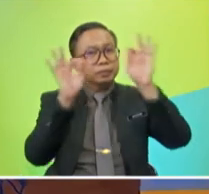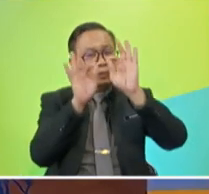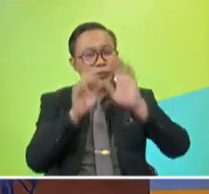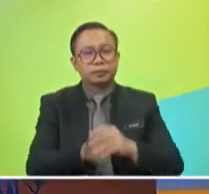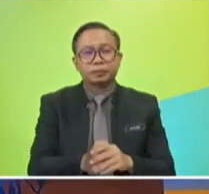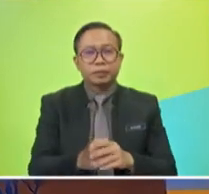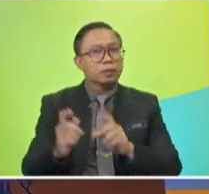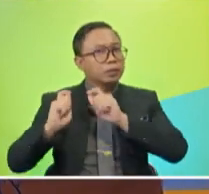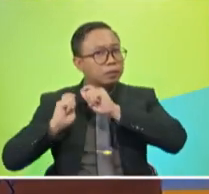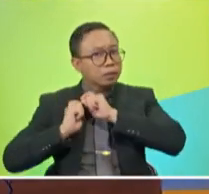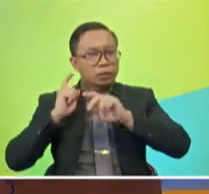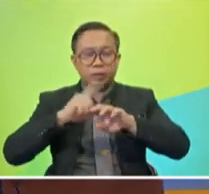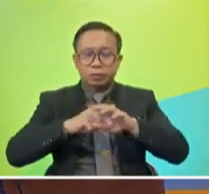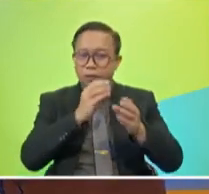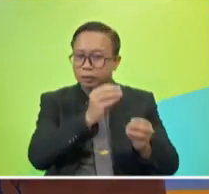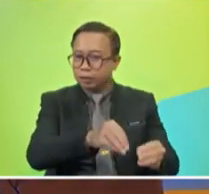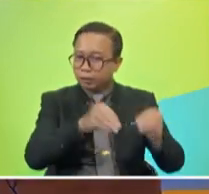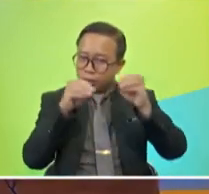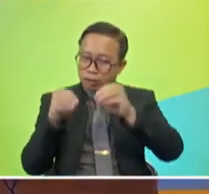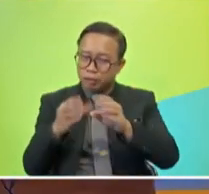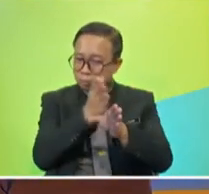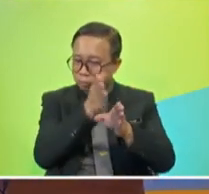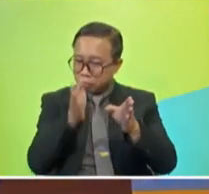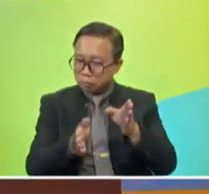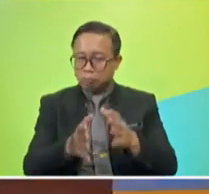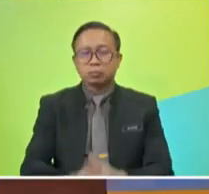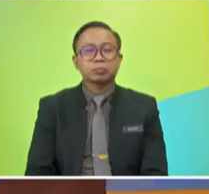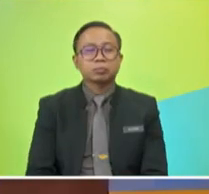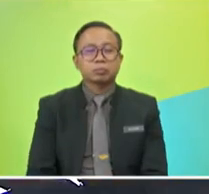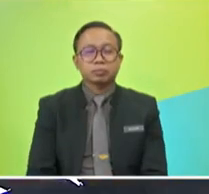bertanggung jawab terhadap Jiran ini terhadap Indonesia